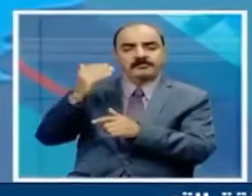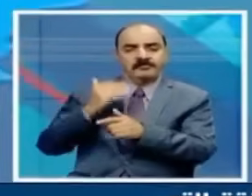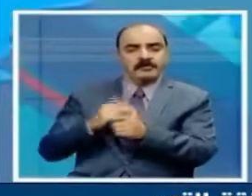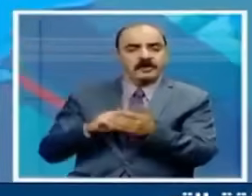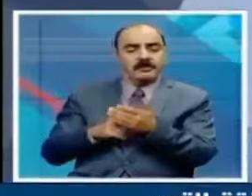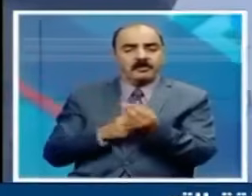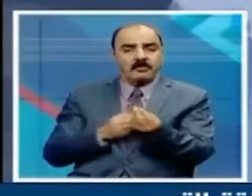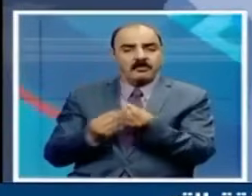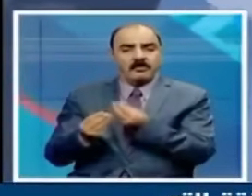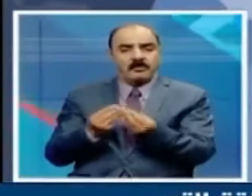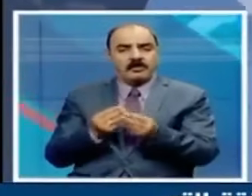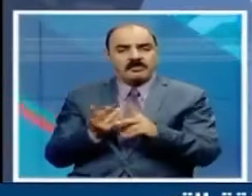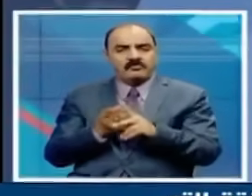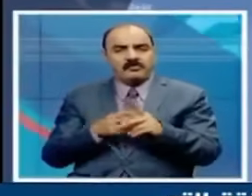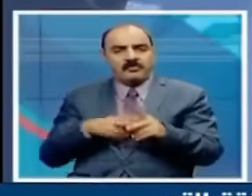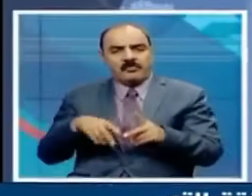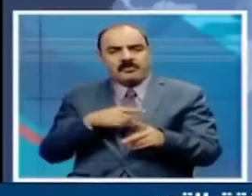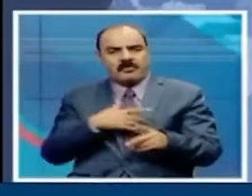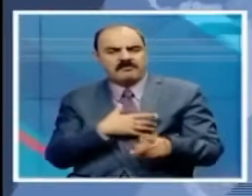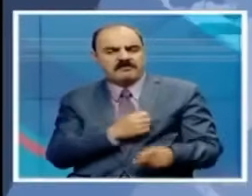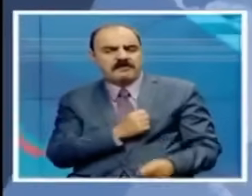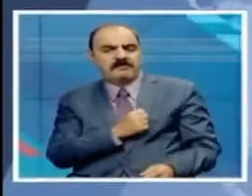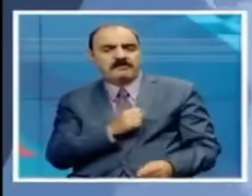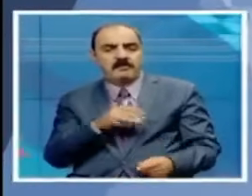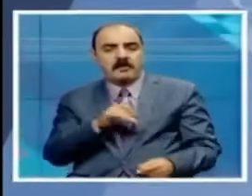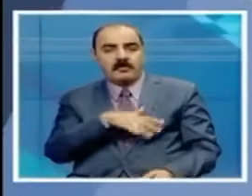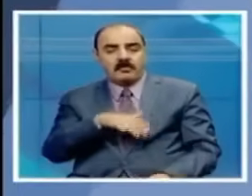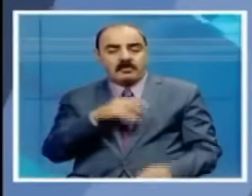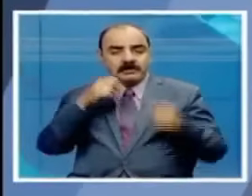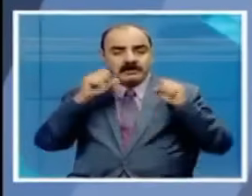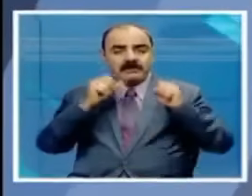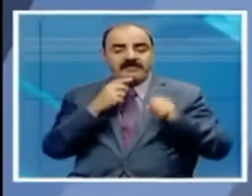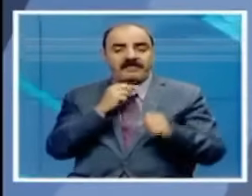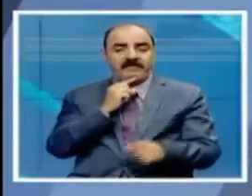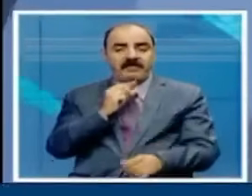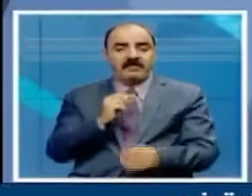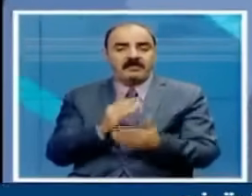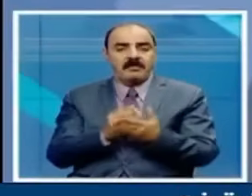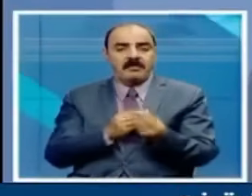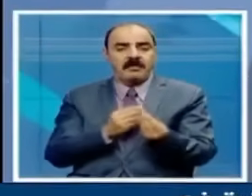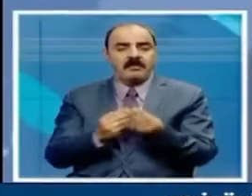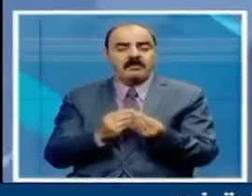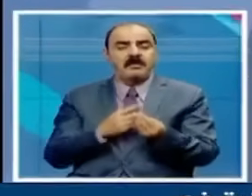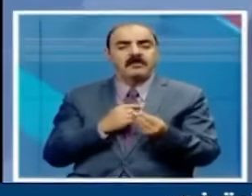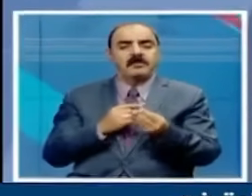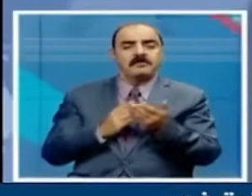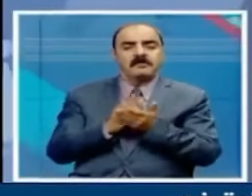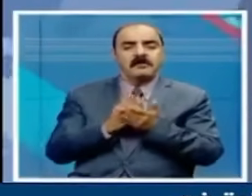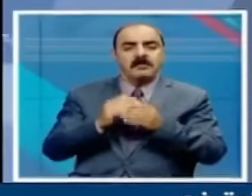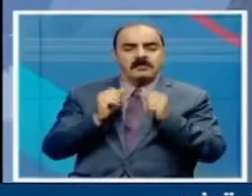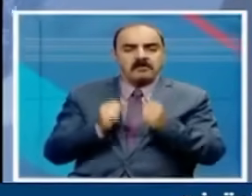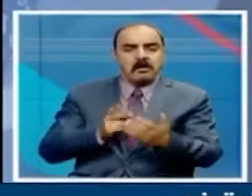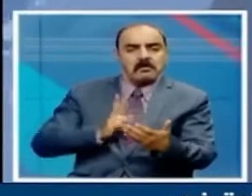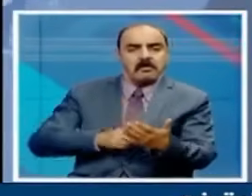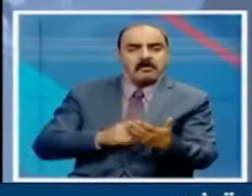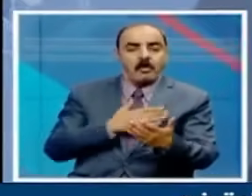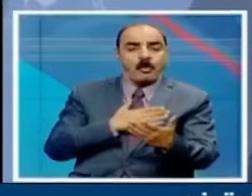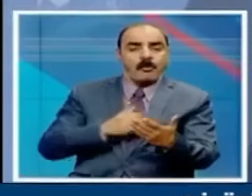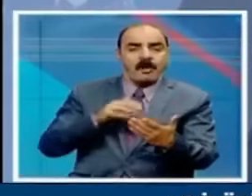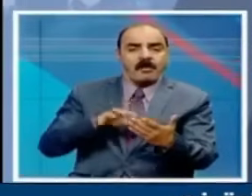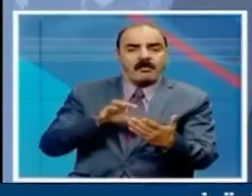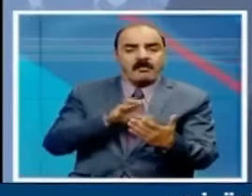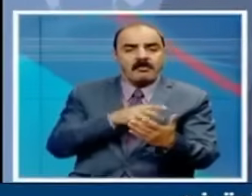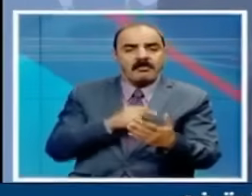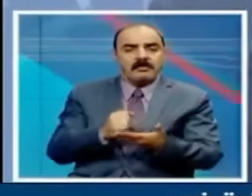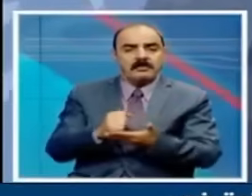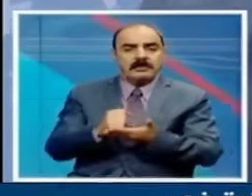المبعوث الأمريكي الخاص لشؤون الإنسانية في الشرق الأوسط السفير ديفيد ساترفيلد، أشار شكري إلى قرار عدد من